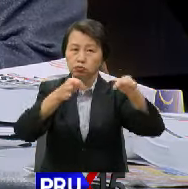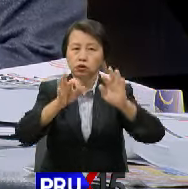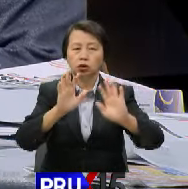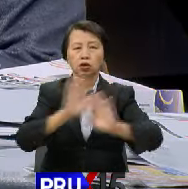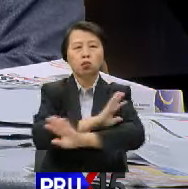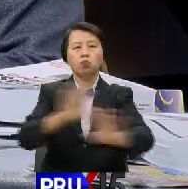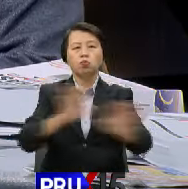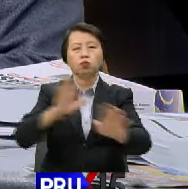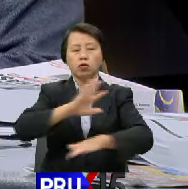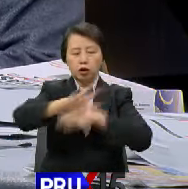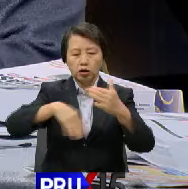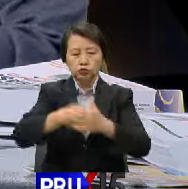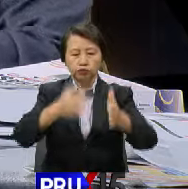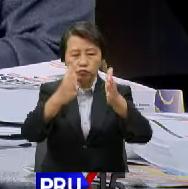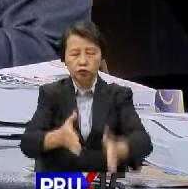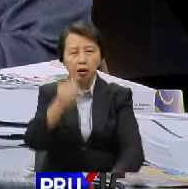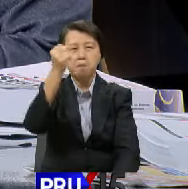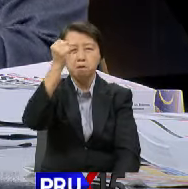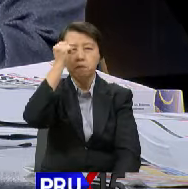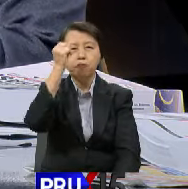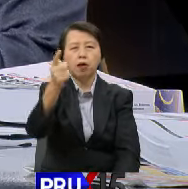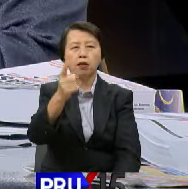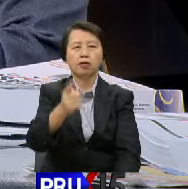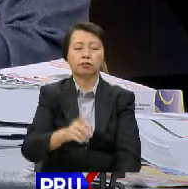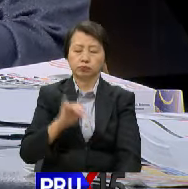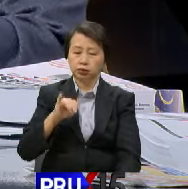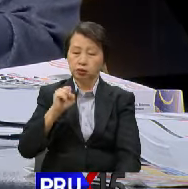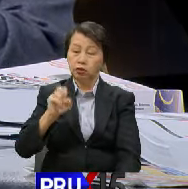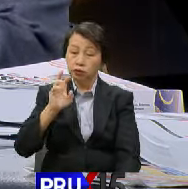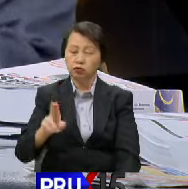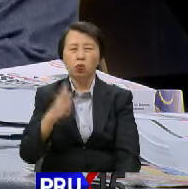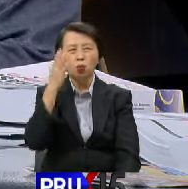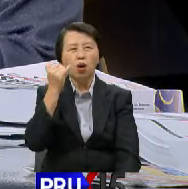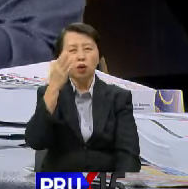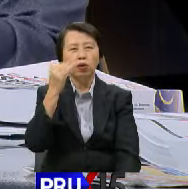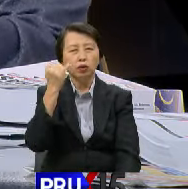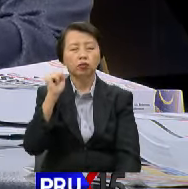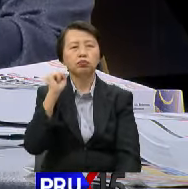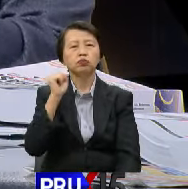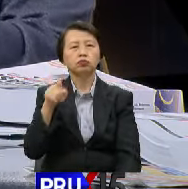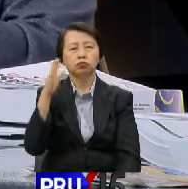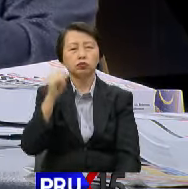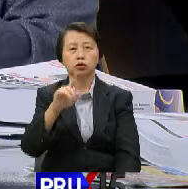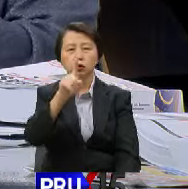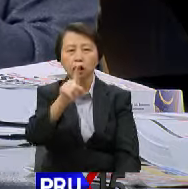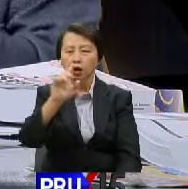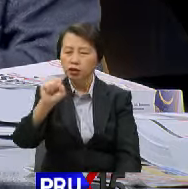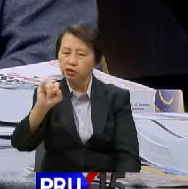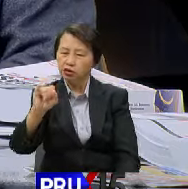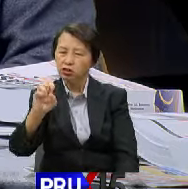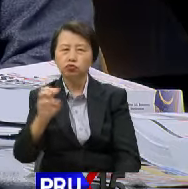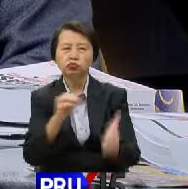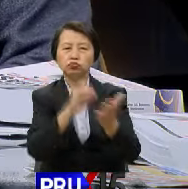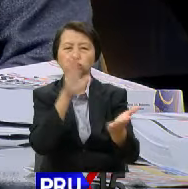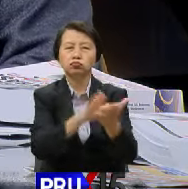Semua orang dapat memahami sesuatu isu Kenapa perlunya suatu isu tersebut